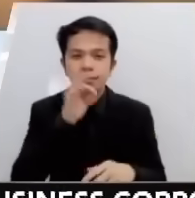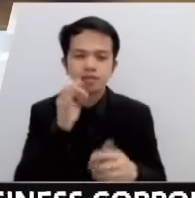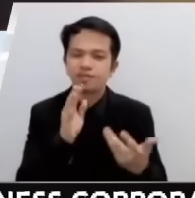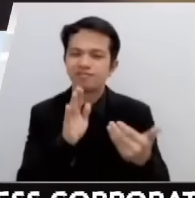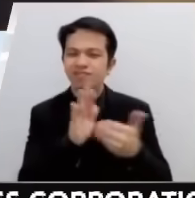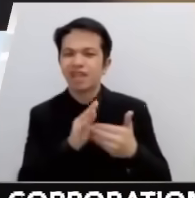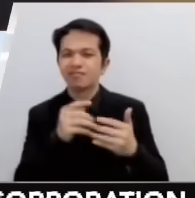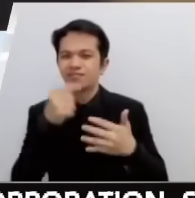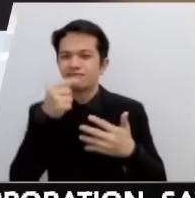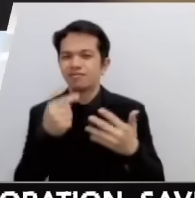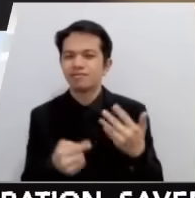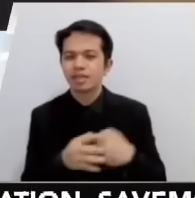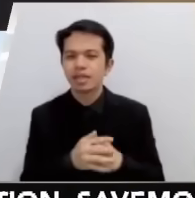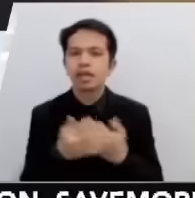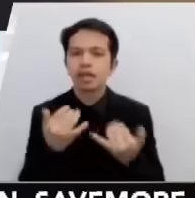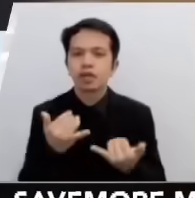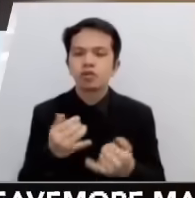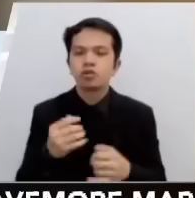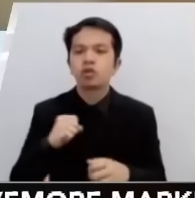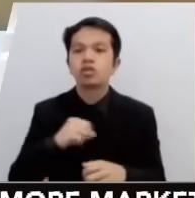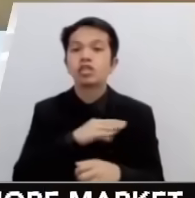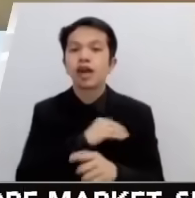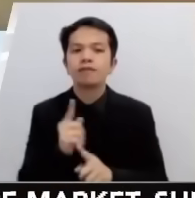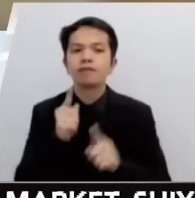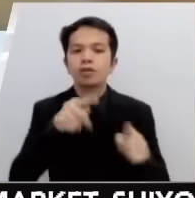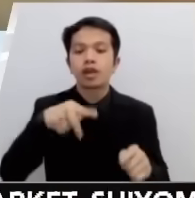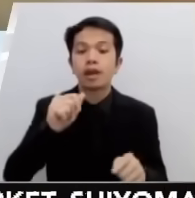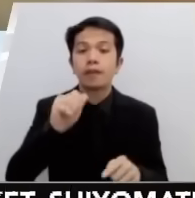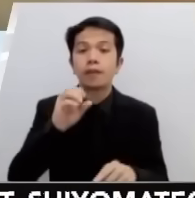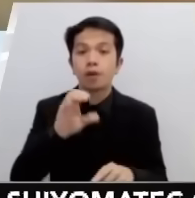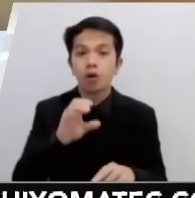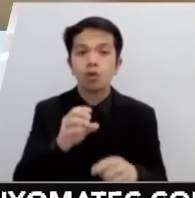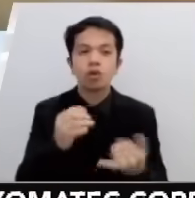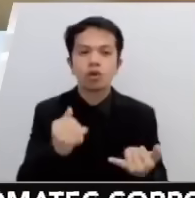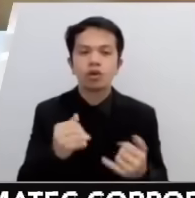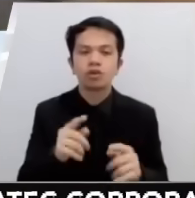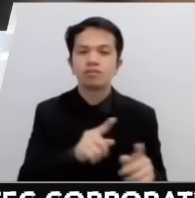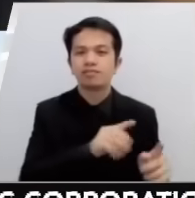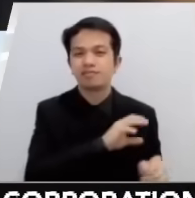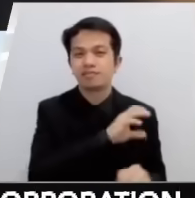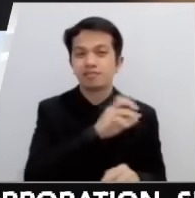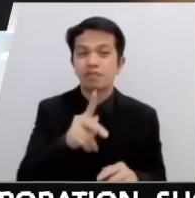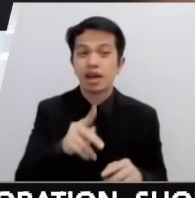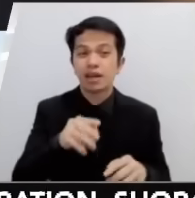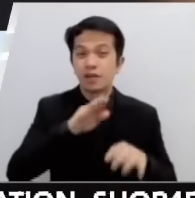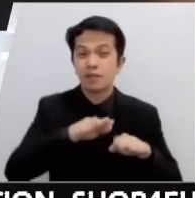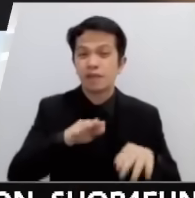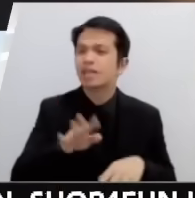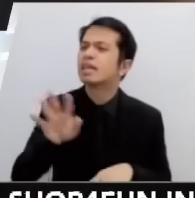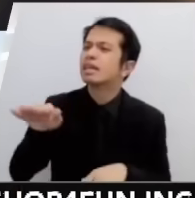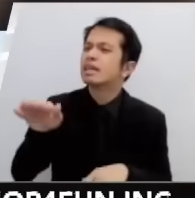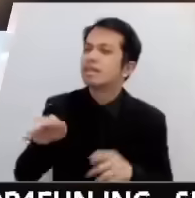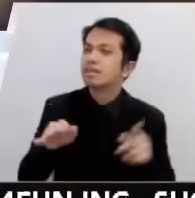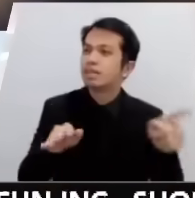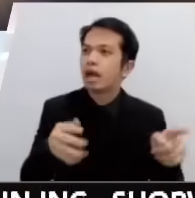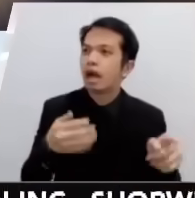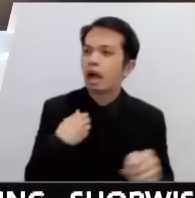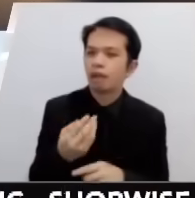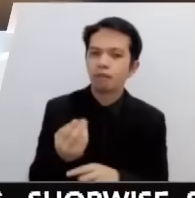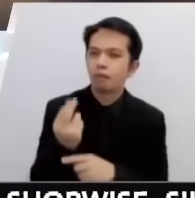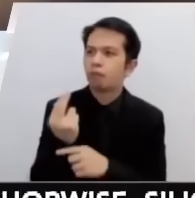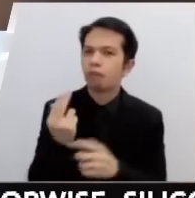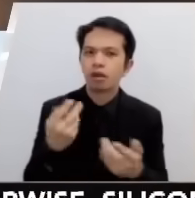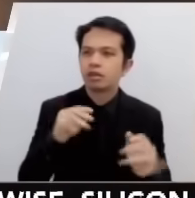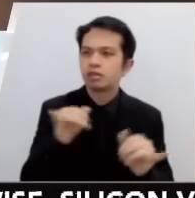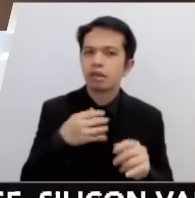doon na staff natin ng paok bumalik yung bata sabi sa akin sir ah Diner finger po ako doon at pinagmumumura po